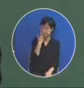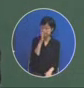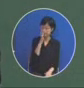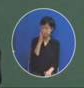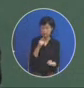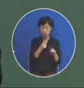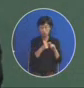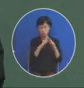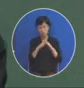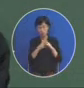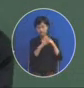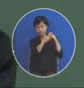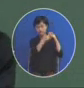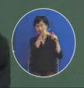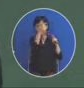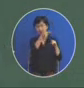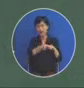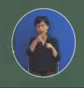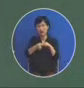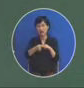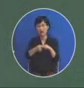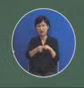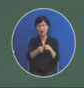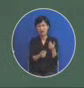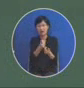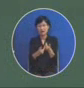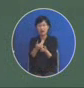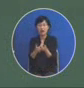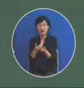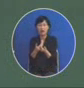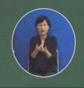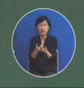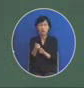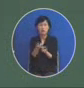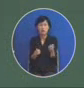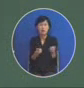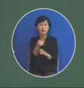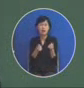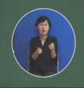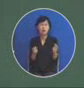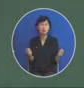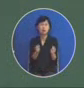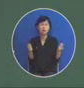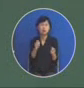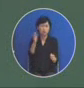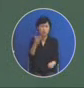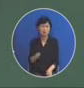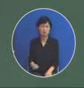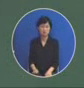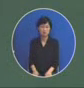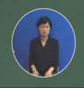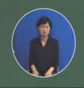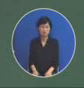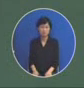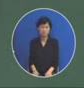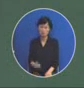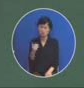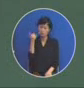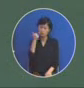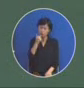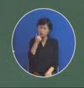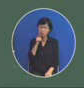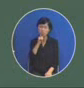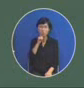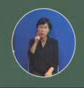교회들이 굉장히 어려움 당해요. But if you don't know this, this is where the churches face hardships. 어떤 사람이 이랍니다. 나는 건축은 공부도 많이 하고